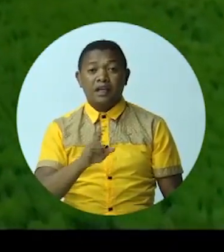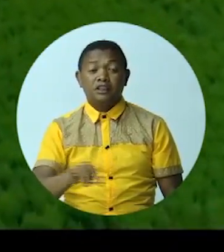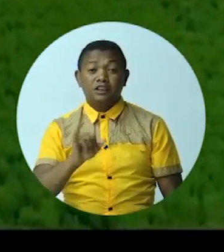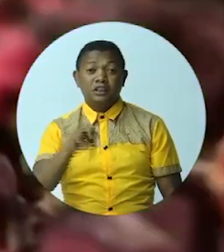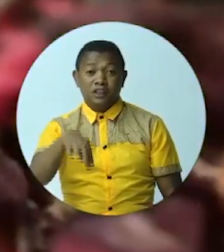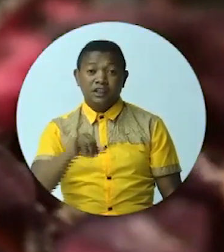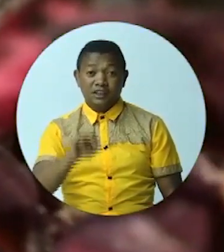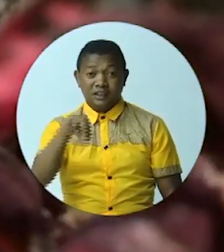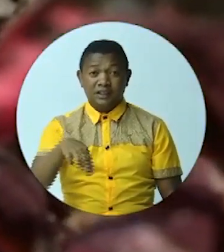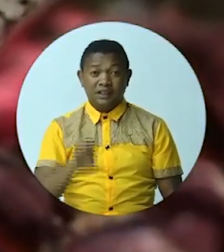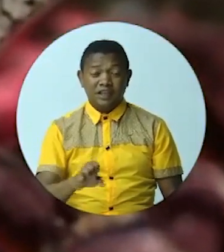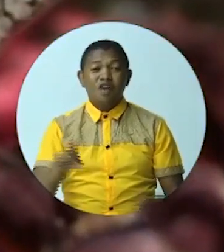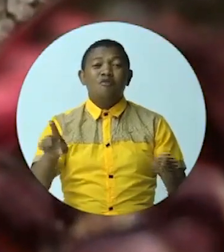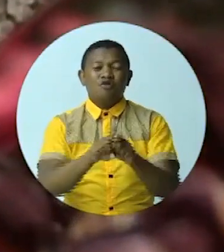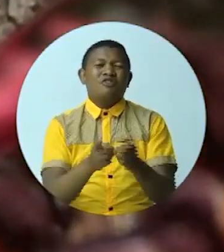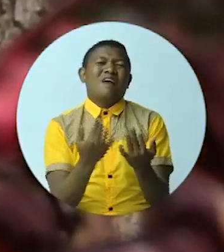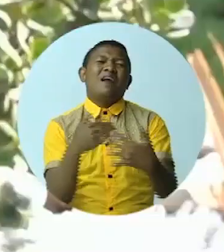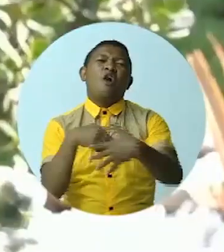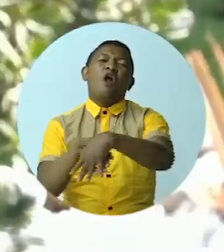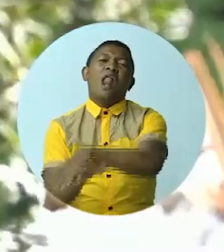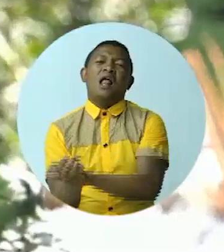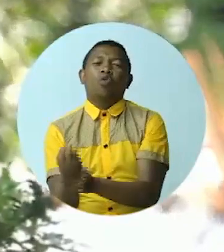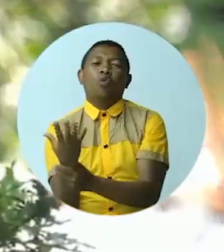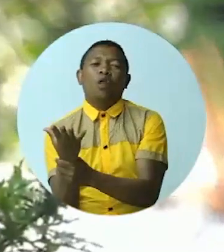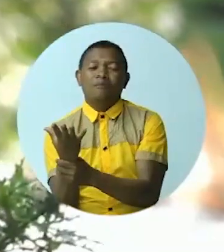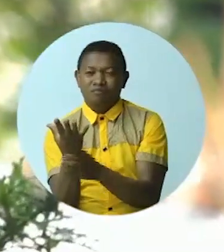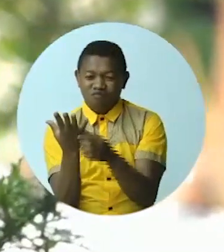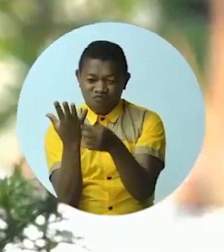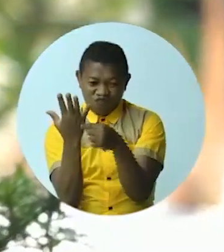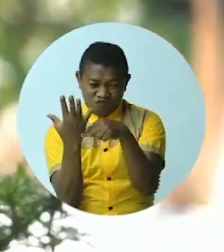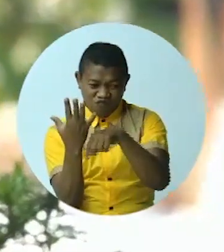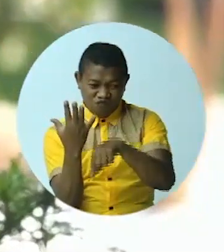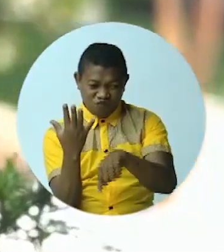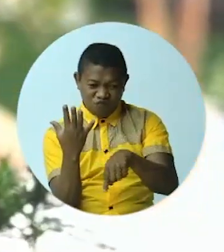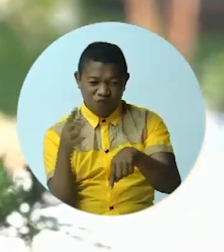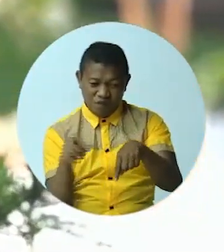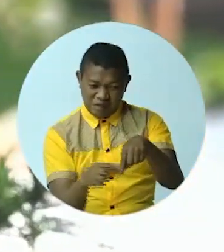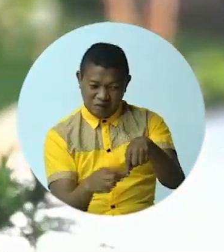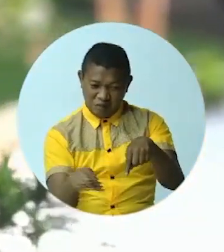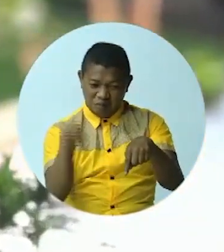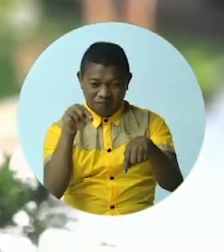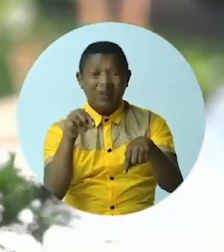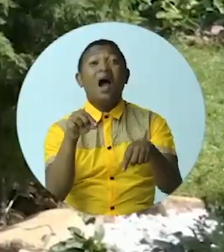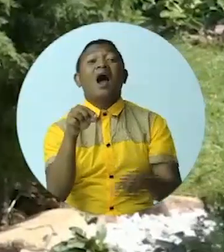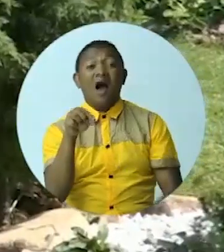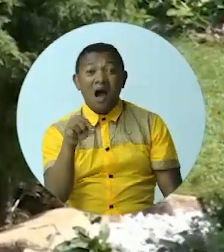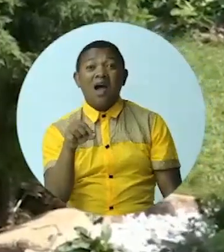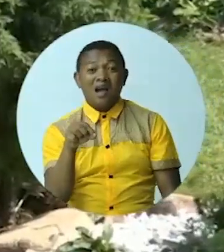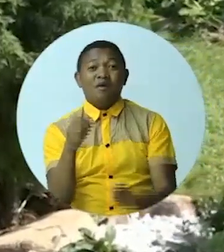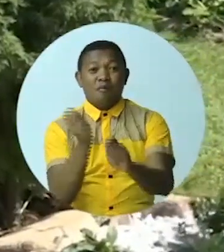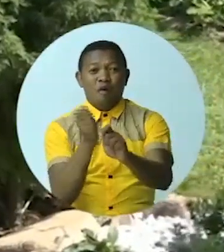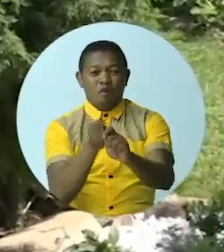artemisia, ary ny artemisinine ndray a no natsaraigny dia nazontsika ny vokatra CVO